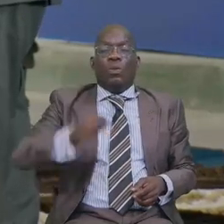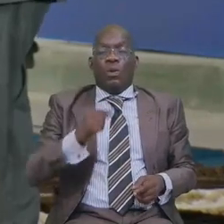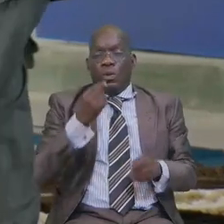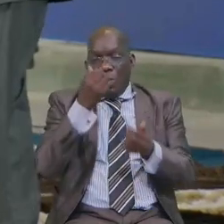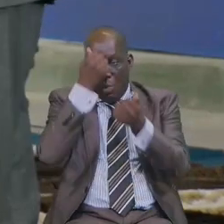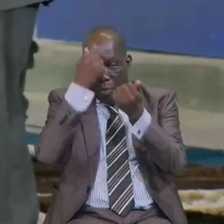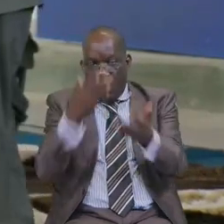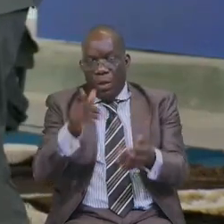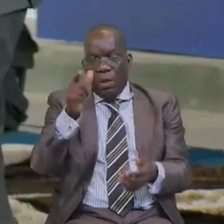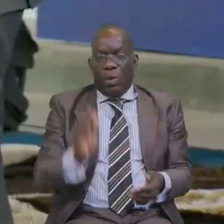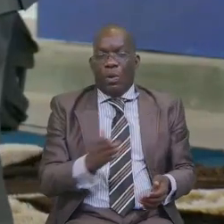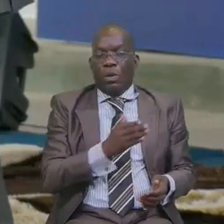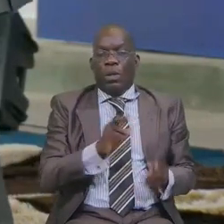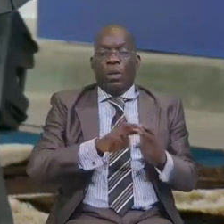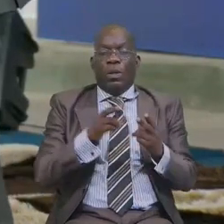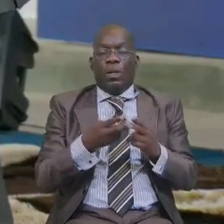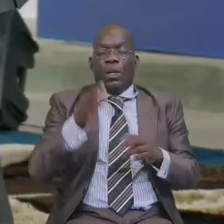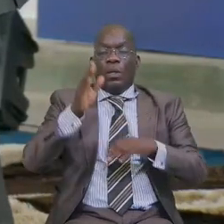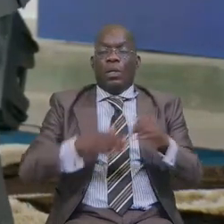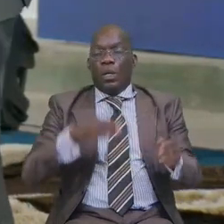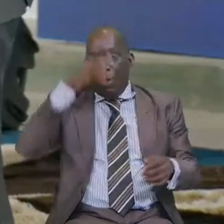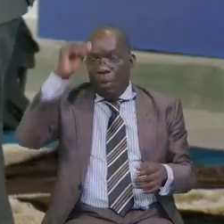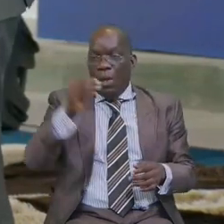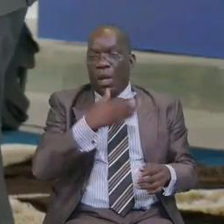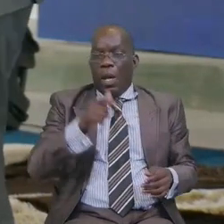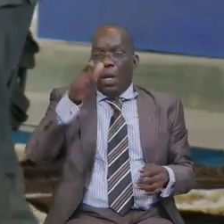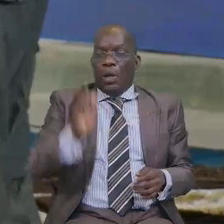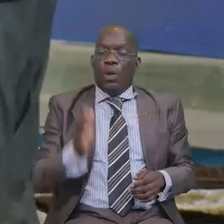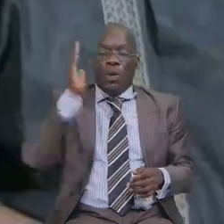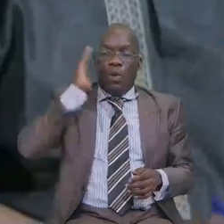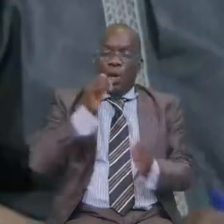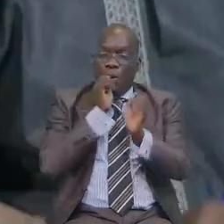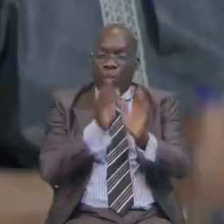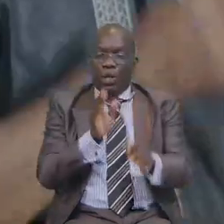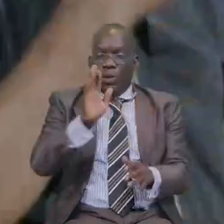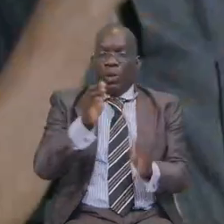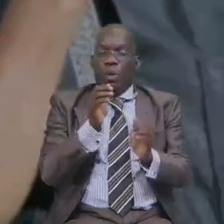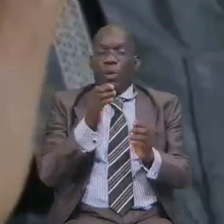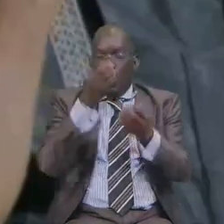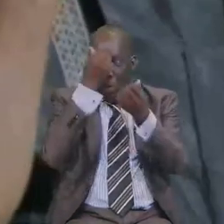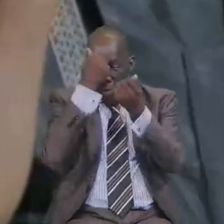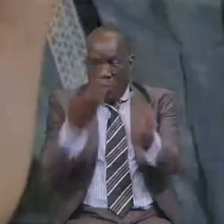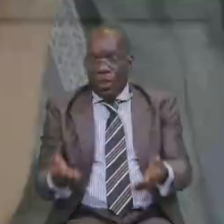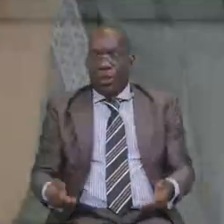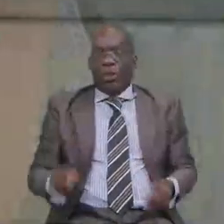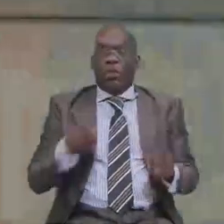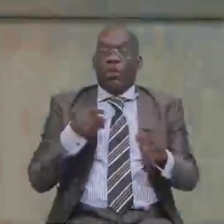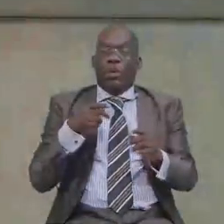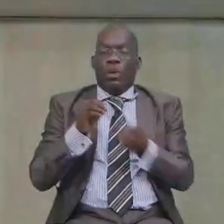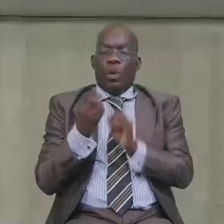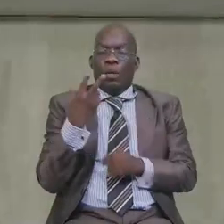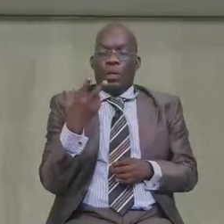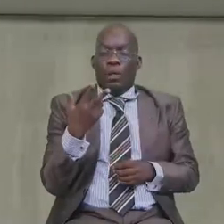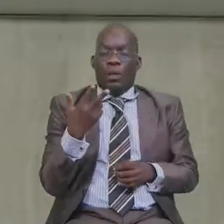hommes. Et Dieu va bénir ton obéissance. Troisième élément maintenant, troisième